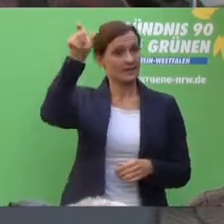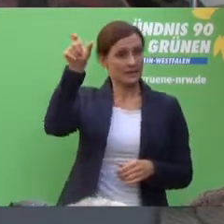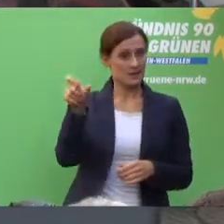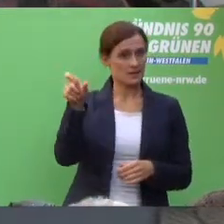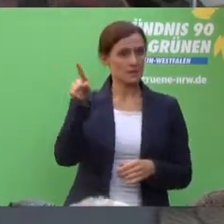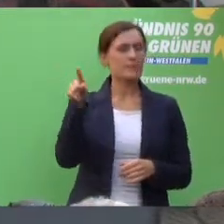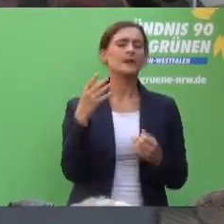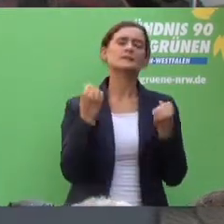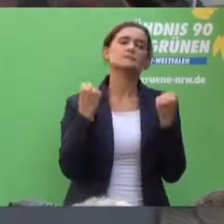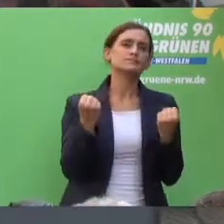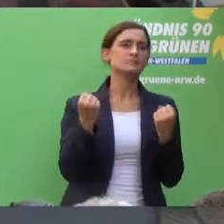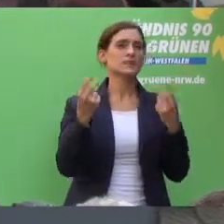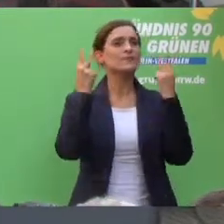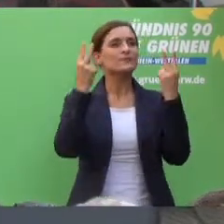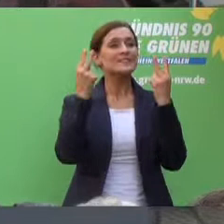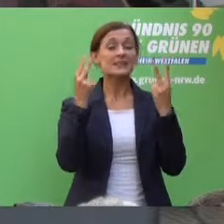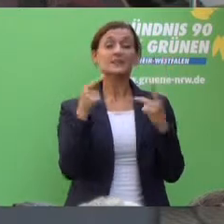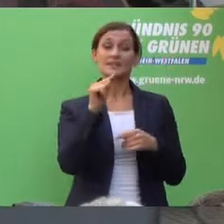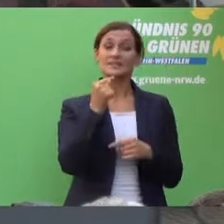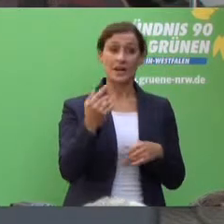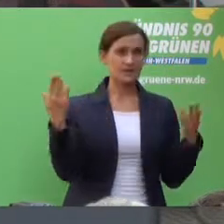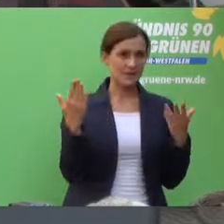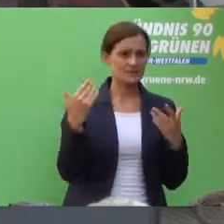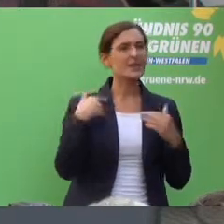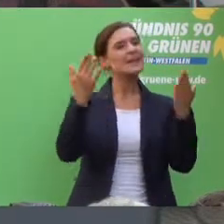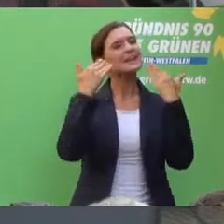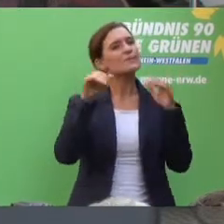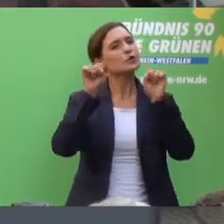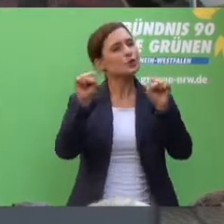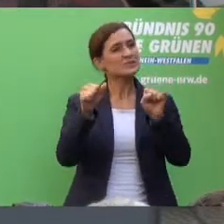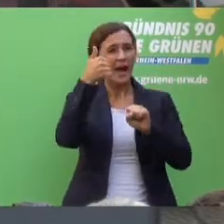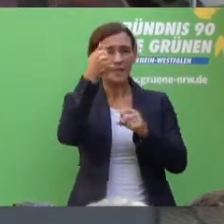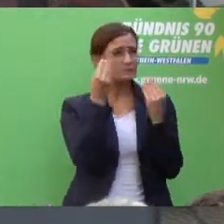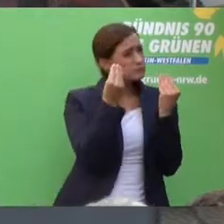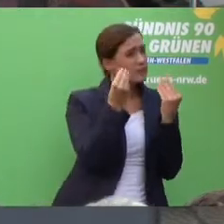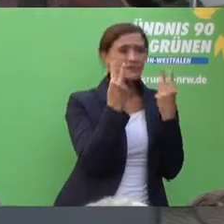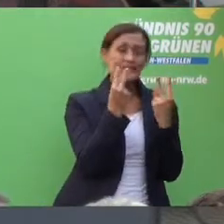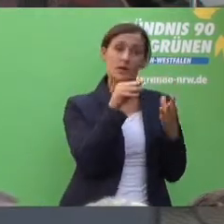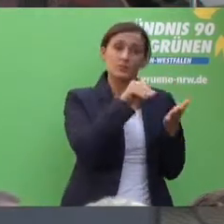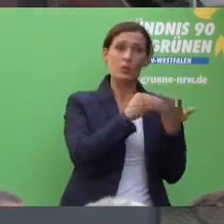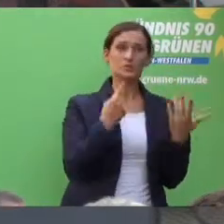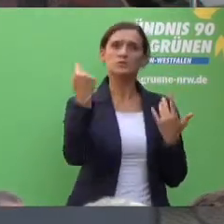der wichtigsten Instrumente des Klimaschutzes komplett ruiniert. Das haben